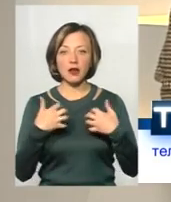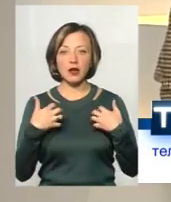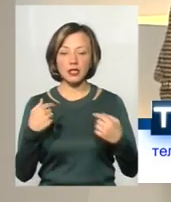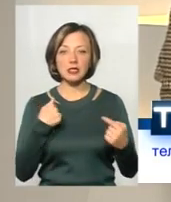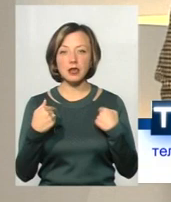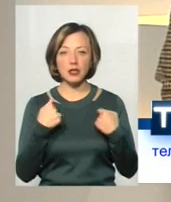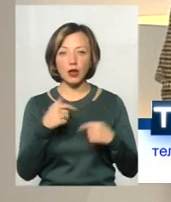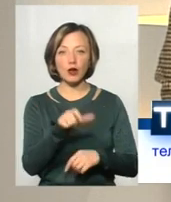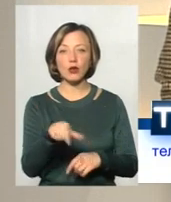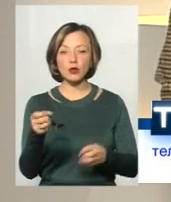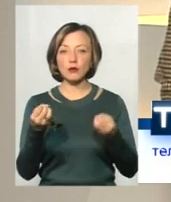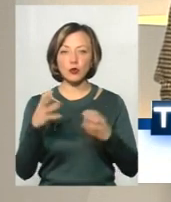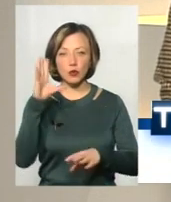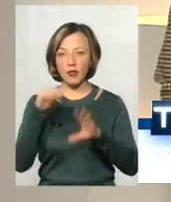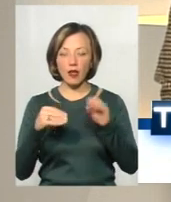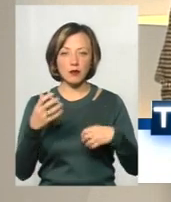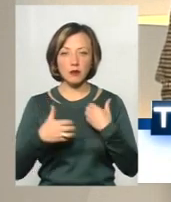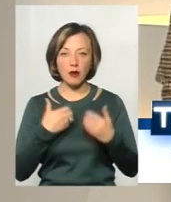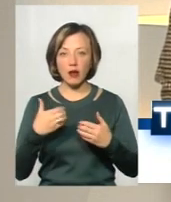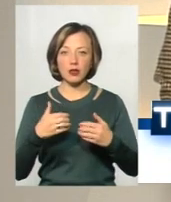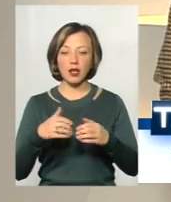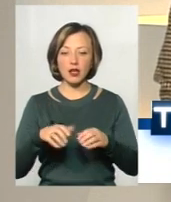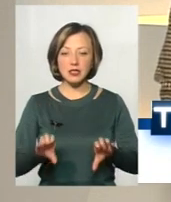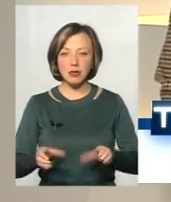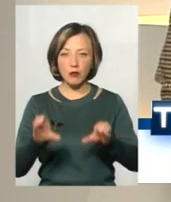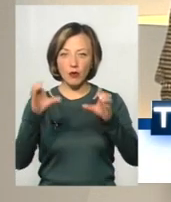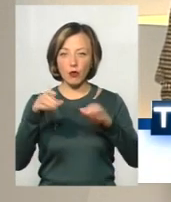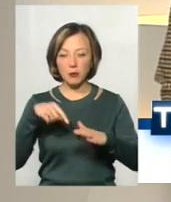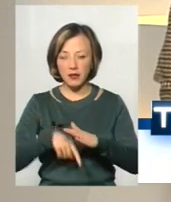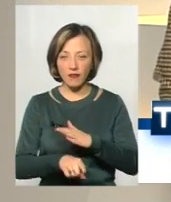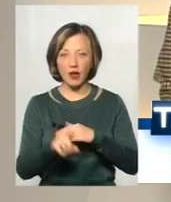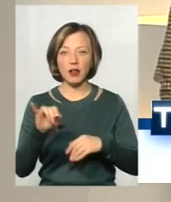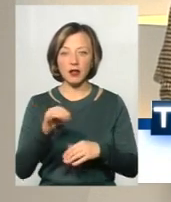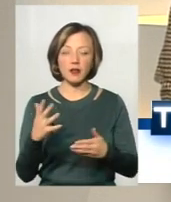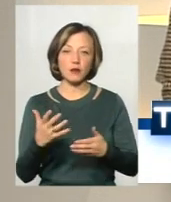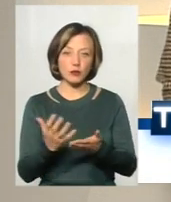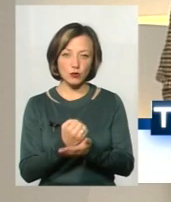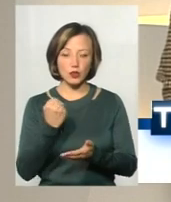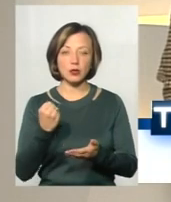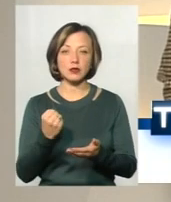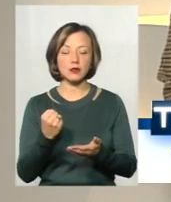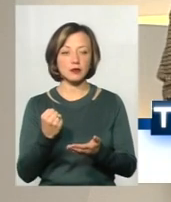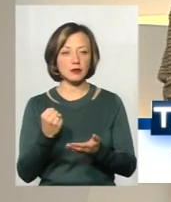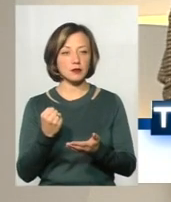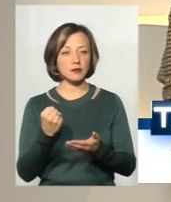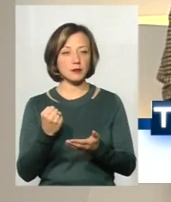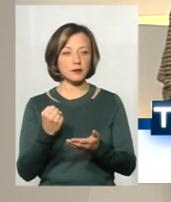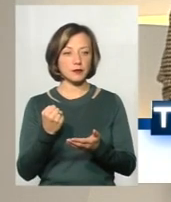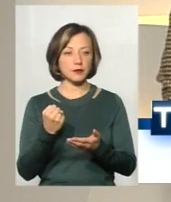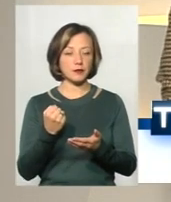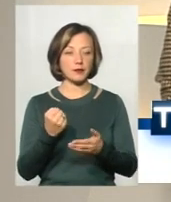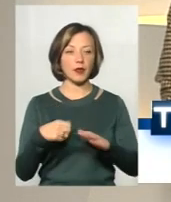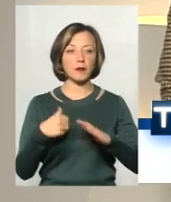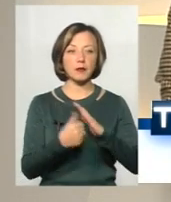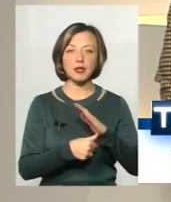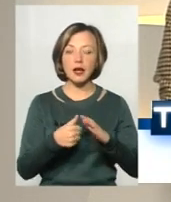від того, що люди просто не дбають, замуровують підвали, теплотраси, і від того, в принципі,